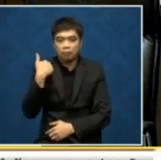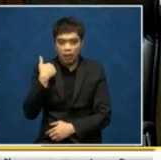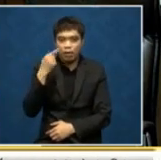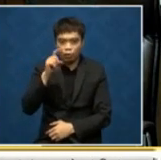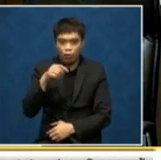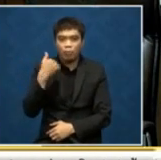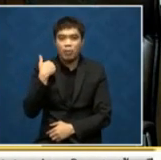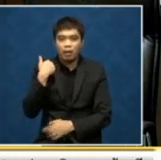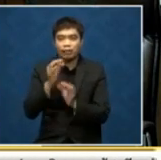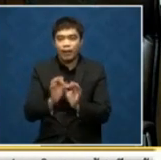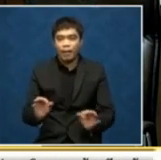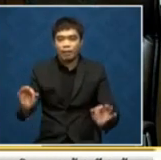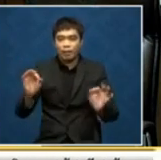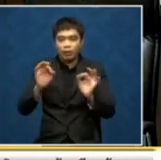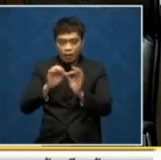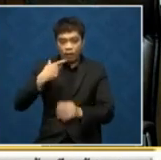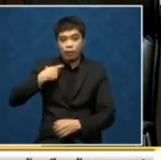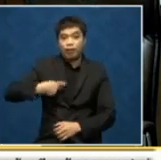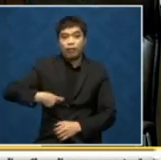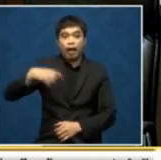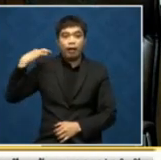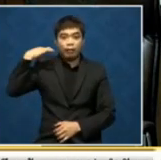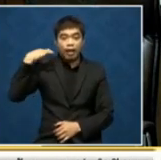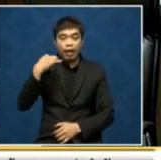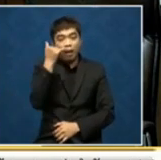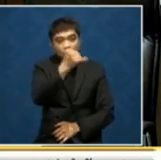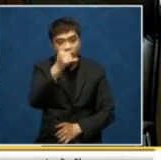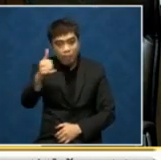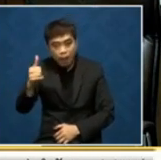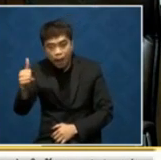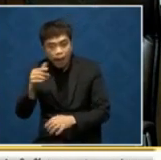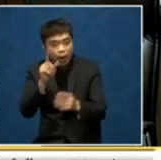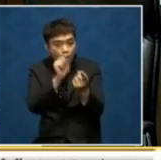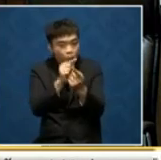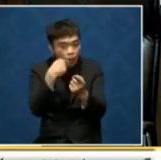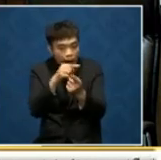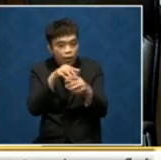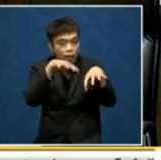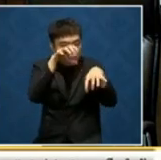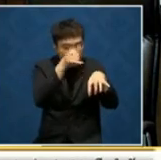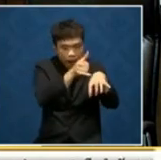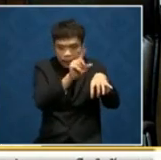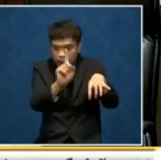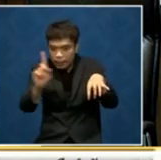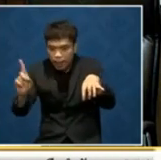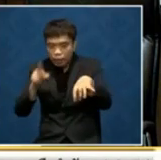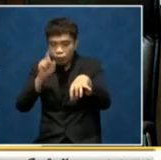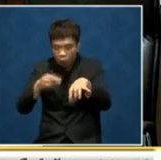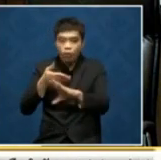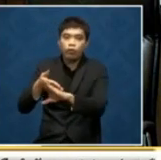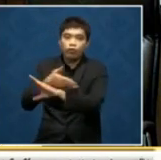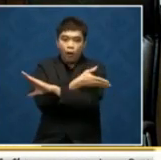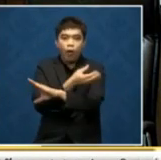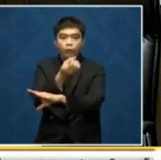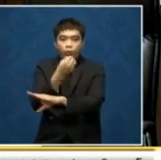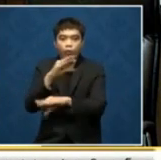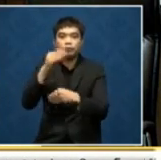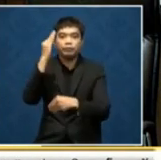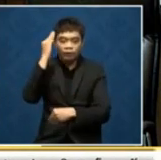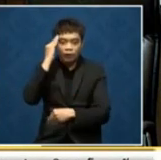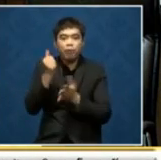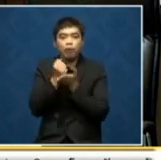ล่วงหน้านะวันนี้ทนายอาสาจะออกพื้นที่ไหนนะอันนี้ก็จะเป็นส่วนสำคัญที่จะแก้ปัญหาเชิงรุกและก็ลดความทุกข์ให้กับพี่น้องประชาชน